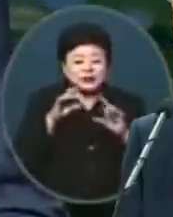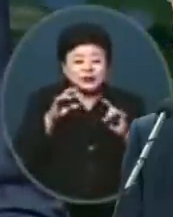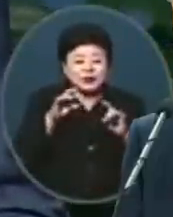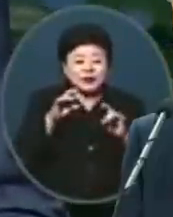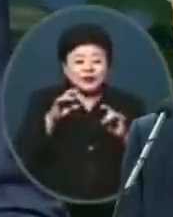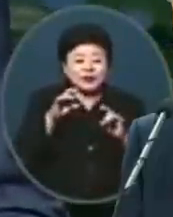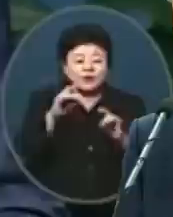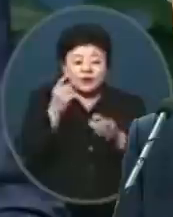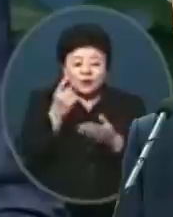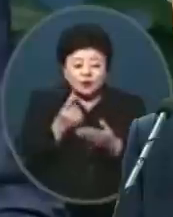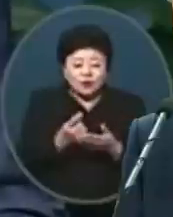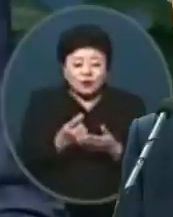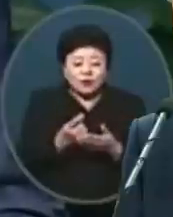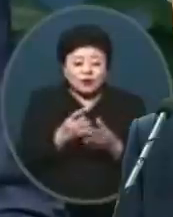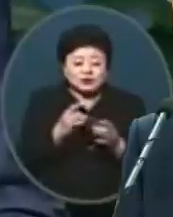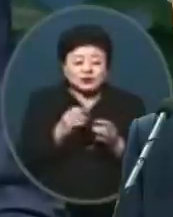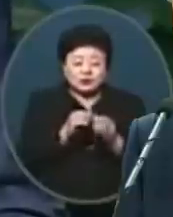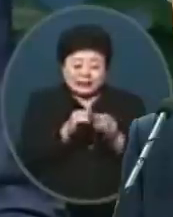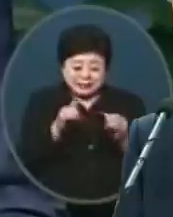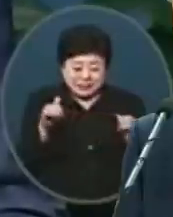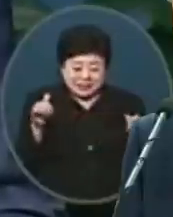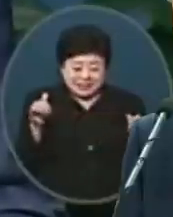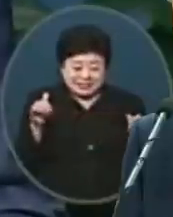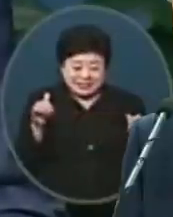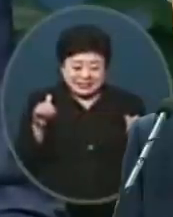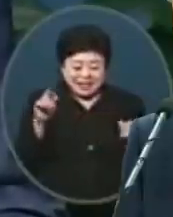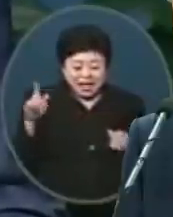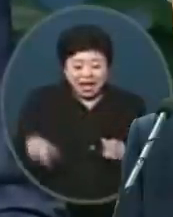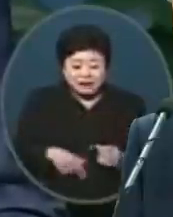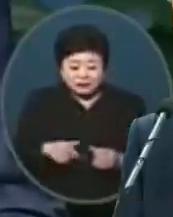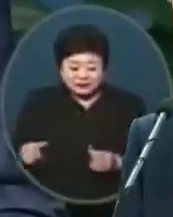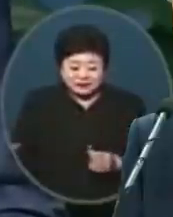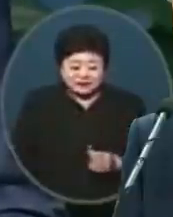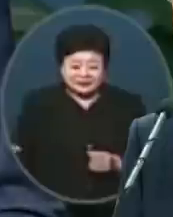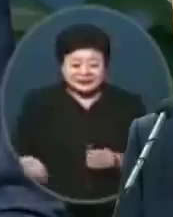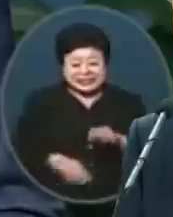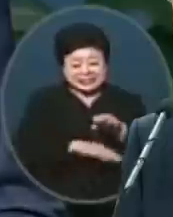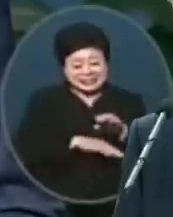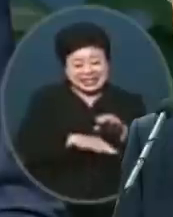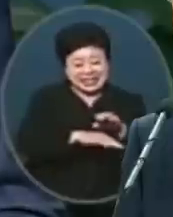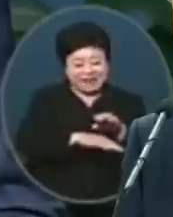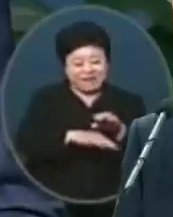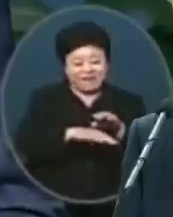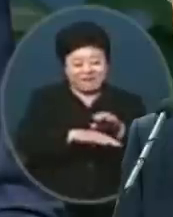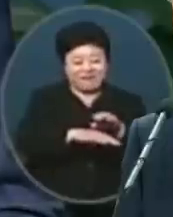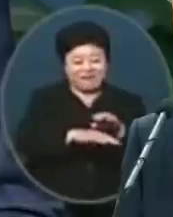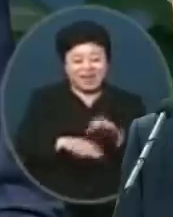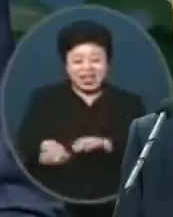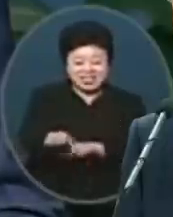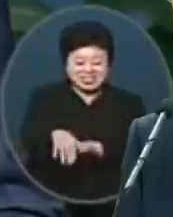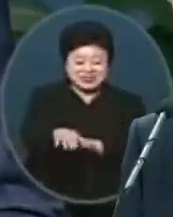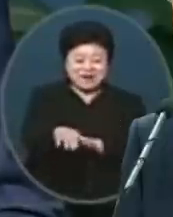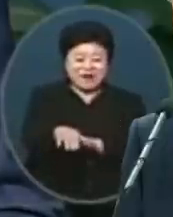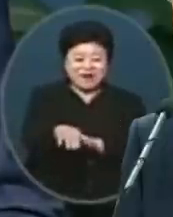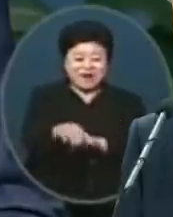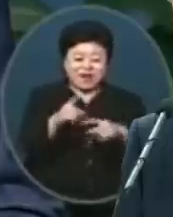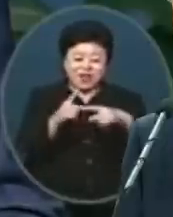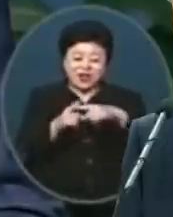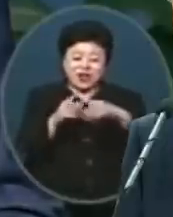선교하러 나온 선교사가 하루 차를 타고 시골에 있는